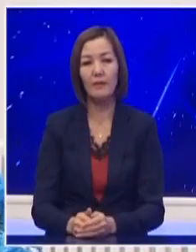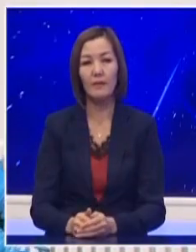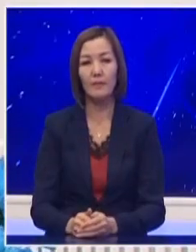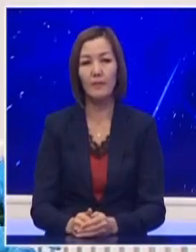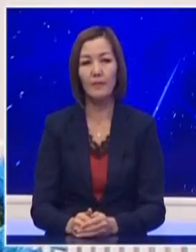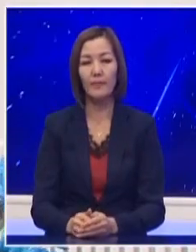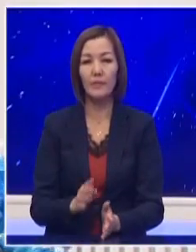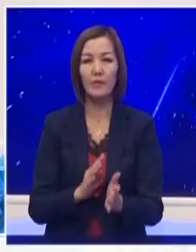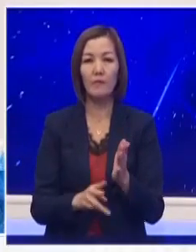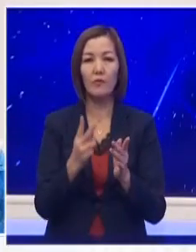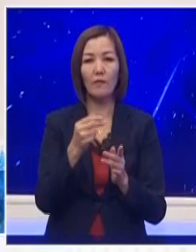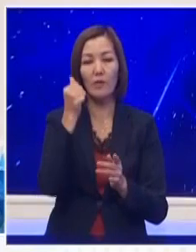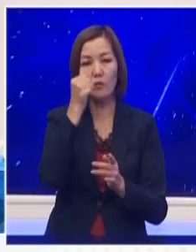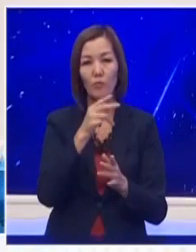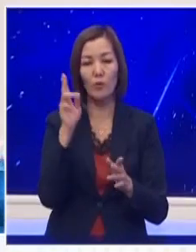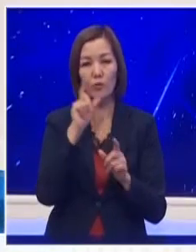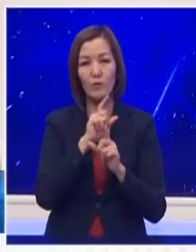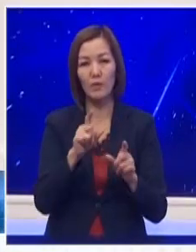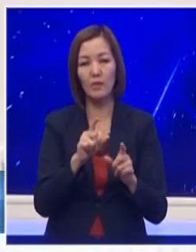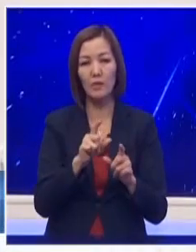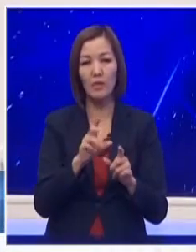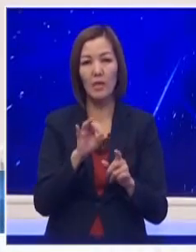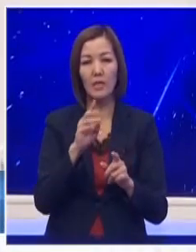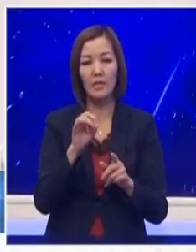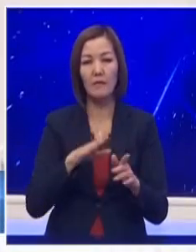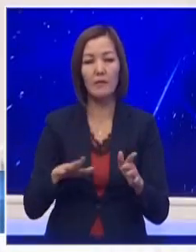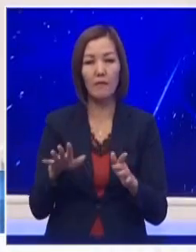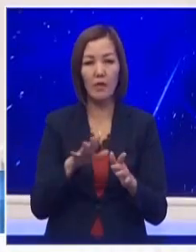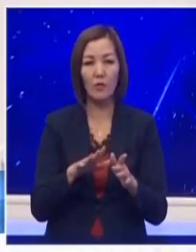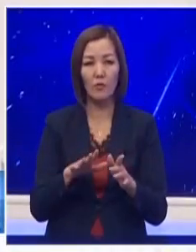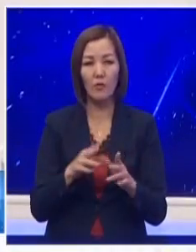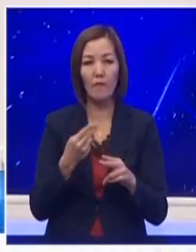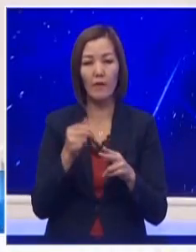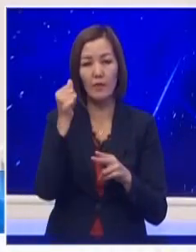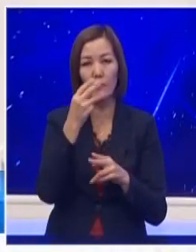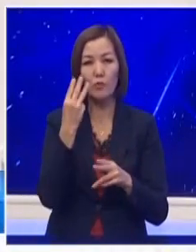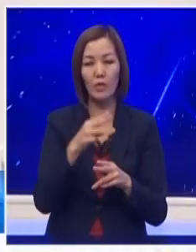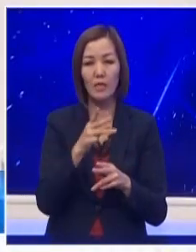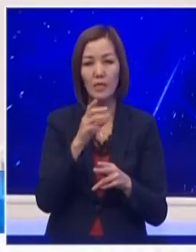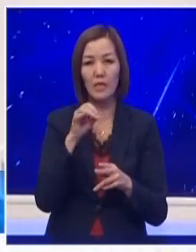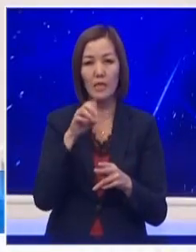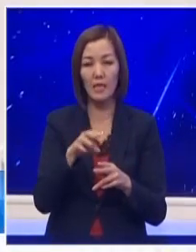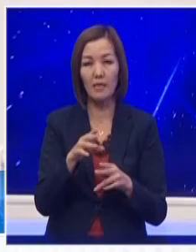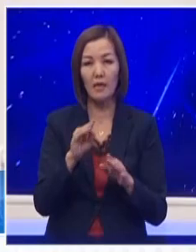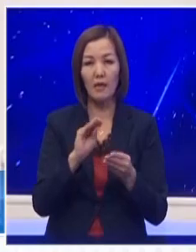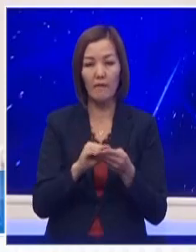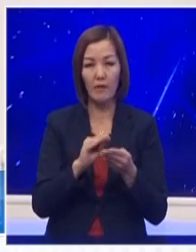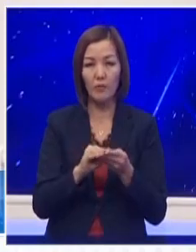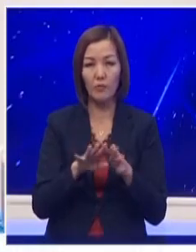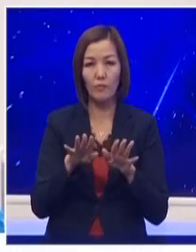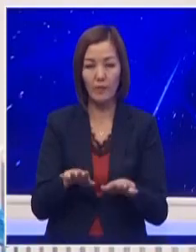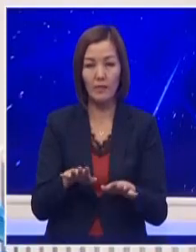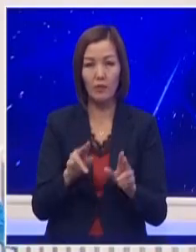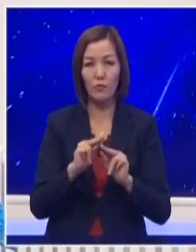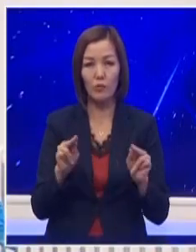в 1992 году я пришла в школу Шестакова из кельдинского района и вот в этом году 30 лет в одной школе на одном